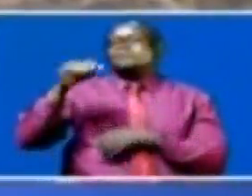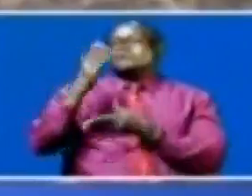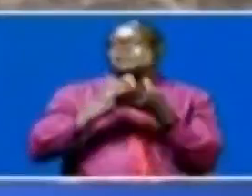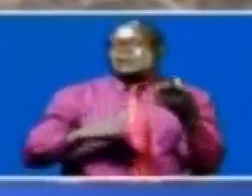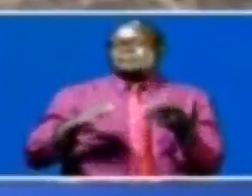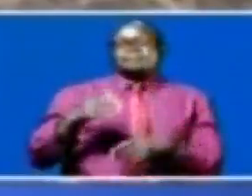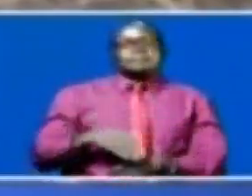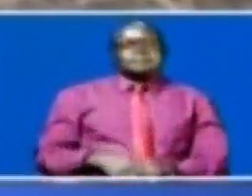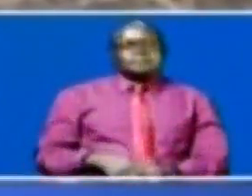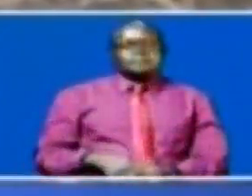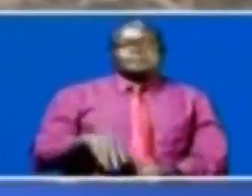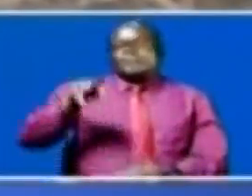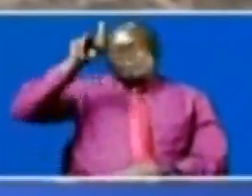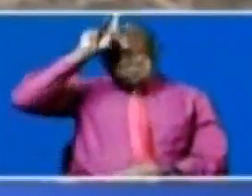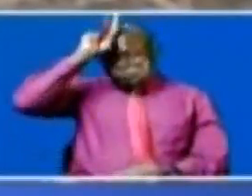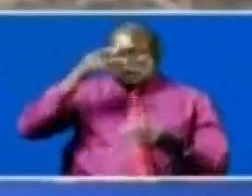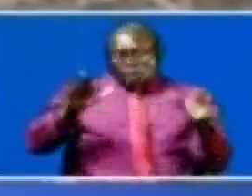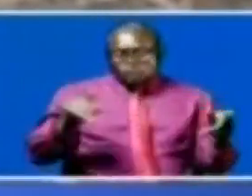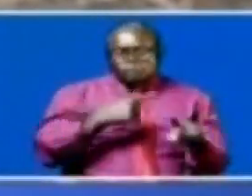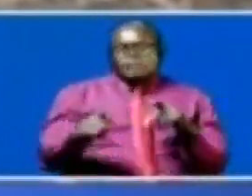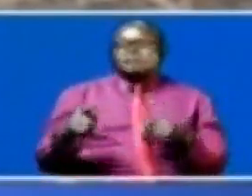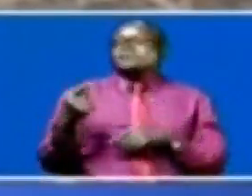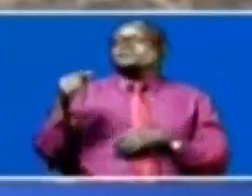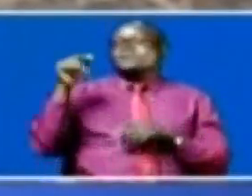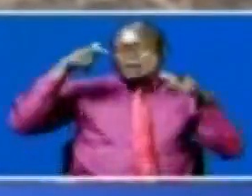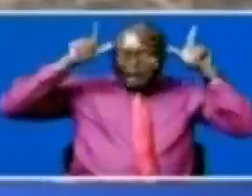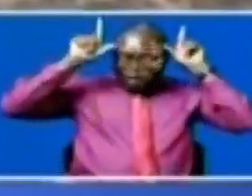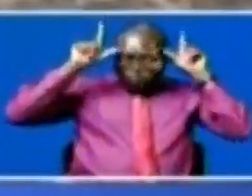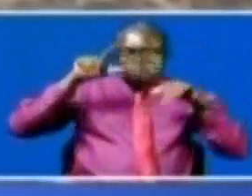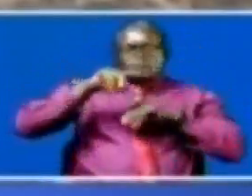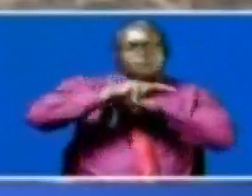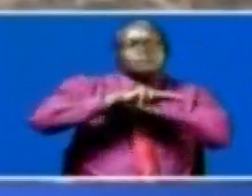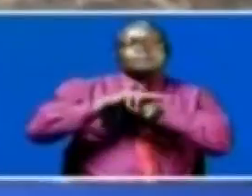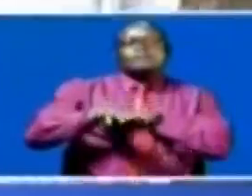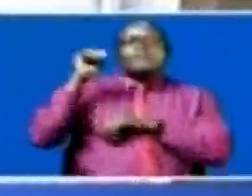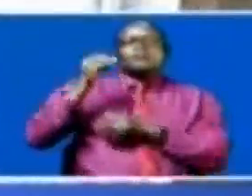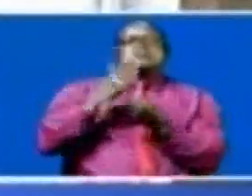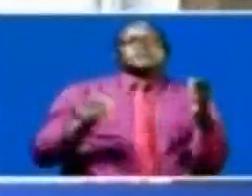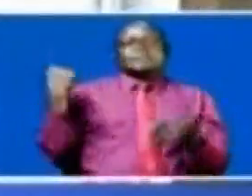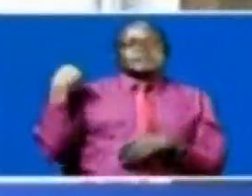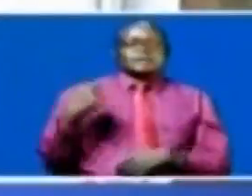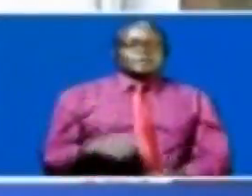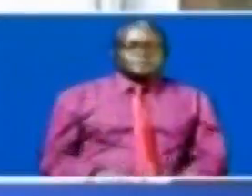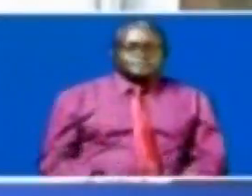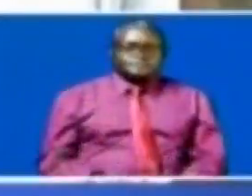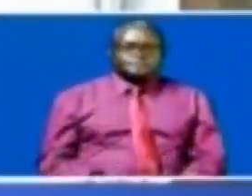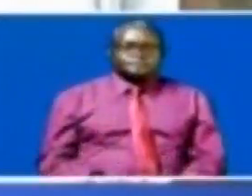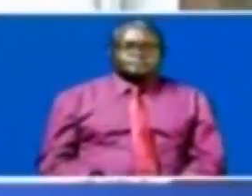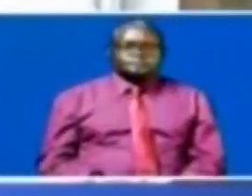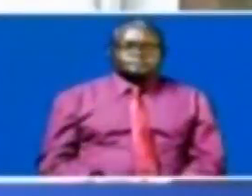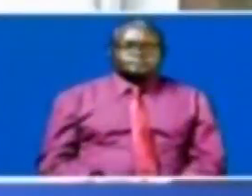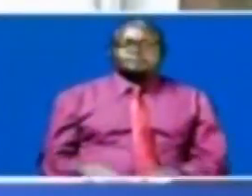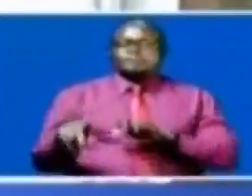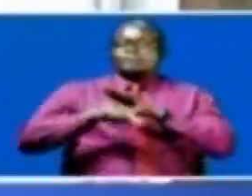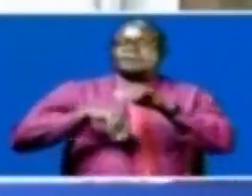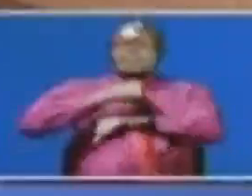zimepotea. Badali ng'ombe nilipata ng'ombe zingine jana hili ilikuwa imepatikana ilikuwa imepotea. Yes. Oloruwasi